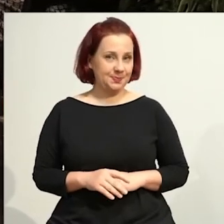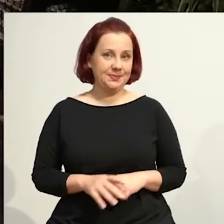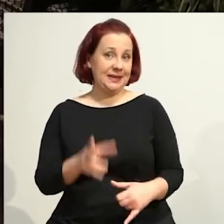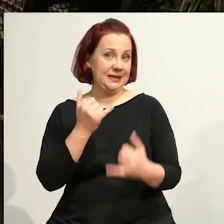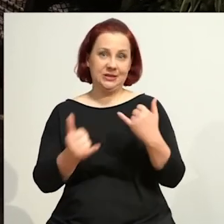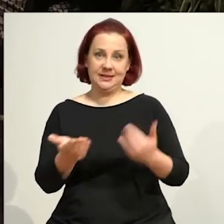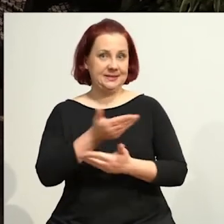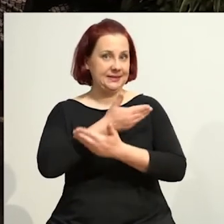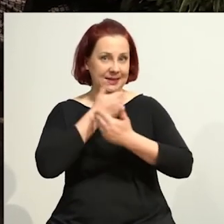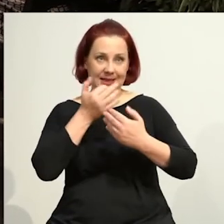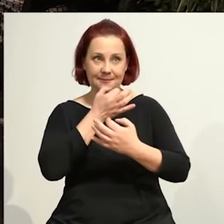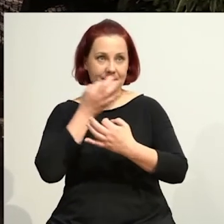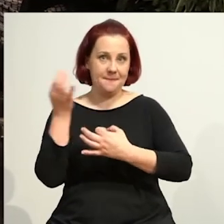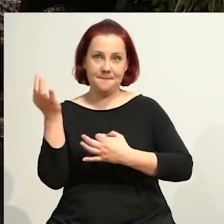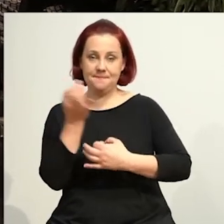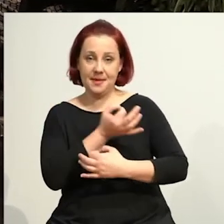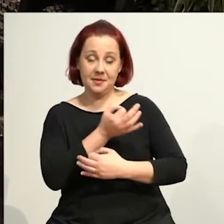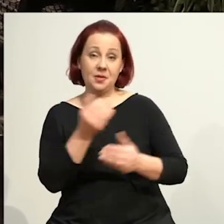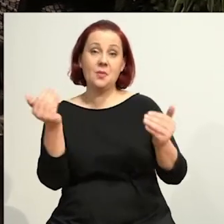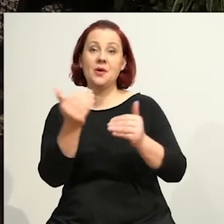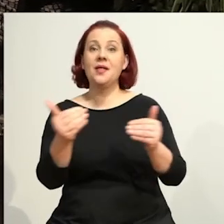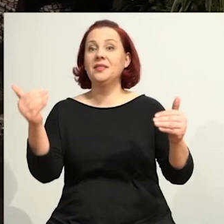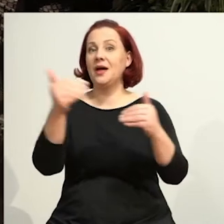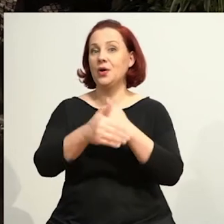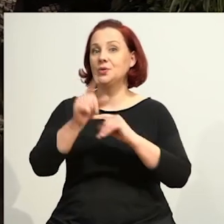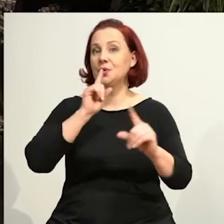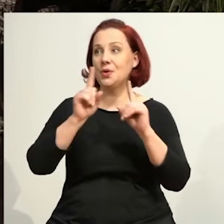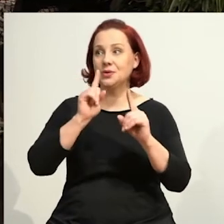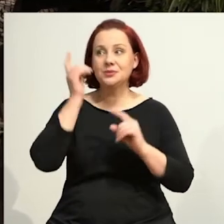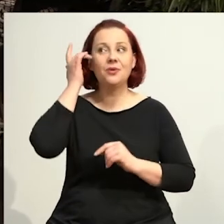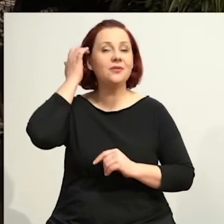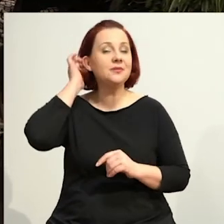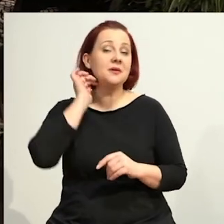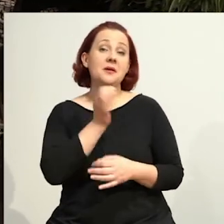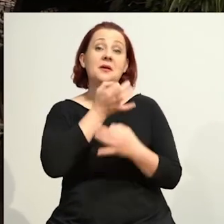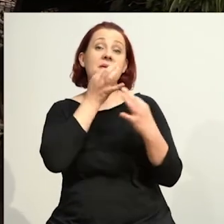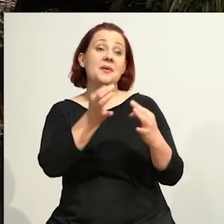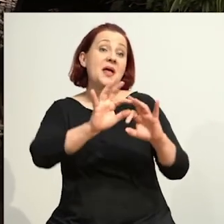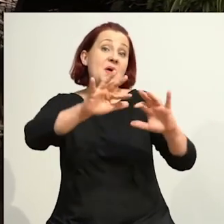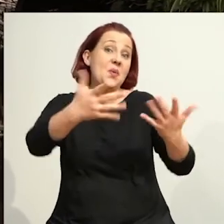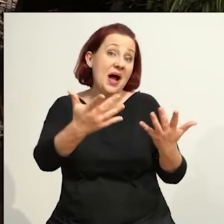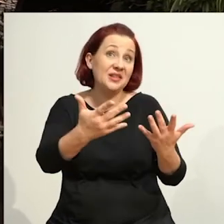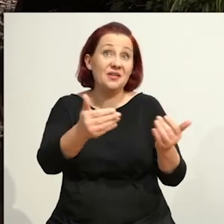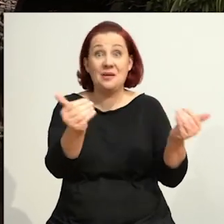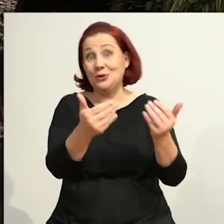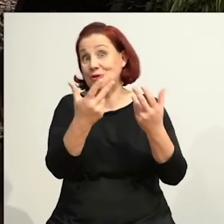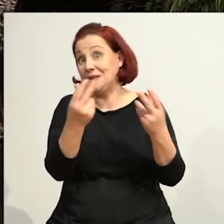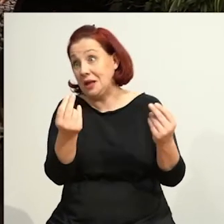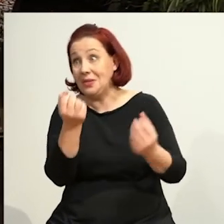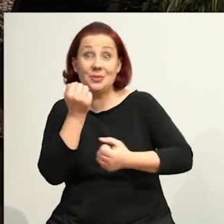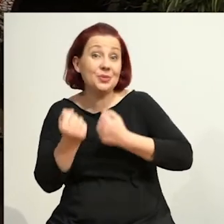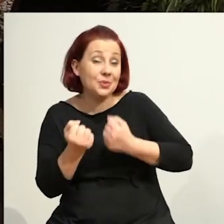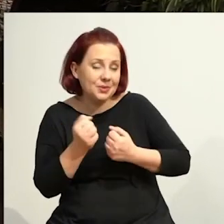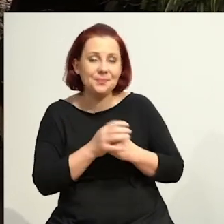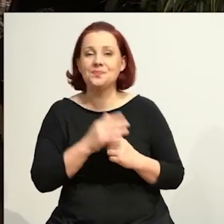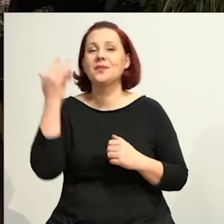Jeżeli nie, to może kończąc naszą rozmowę zadam pytanie proste, ale może ono wcale nie jest takie proste, może jest trudne. Bo wyobrażam sobie,